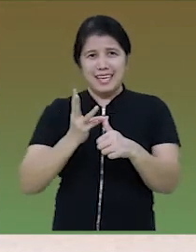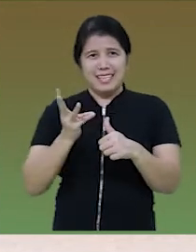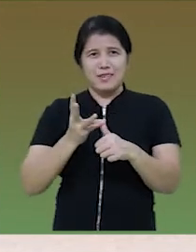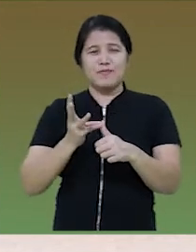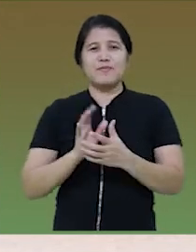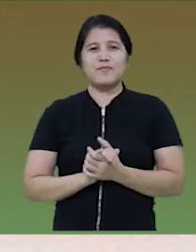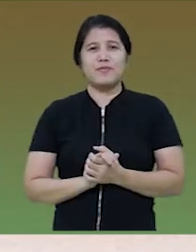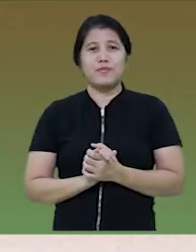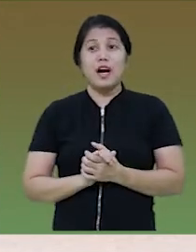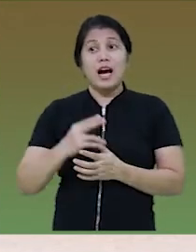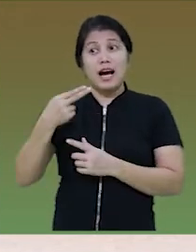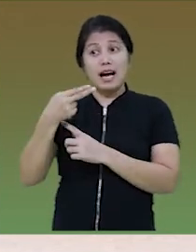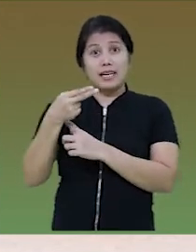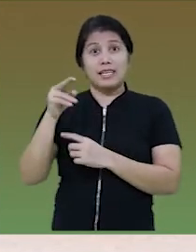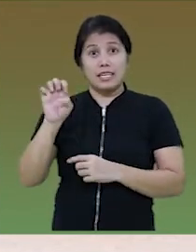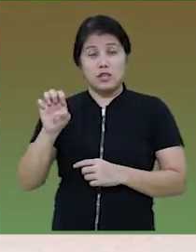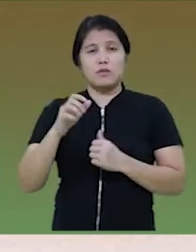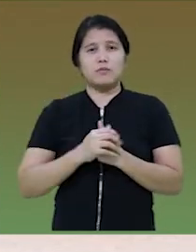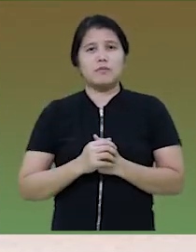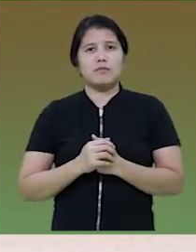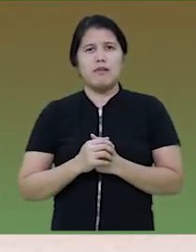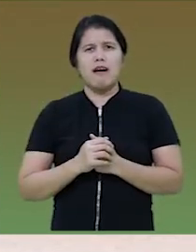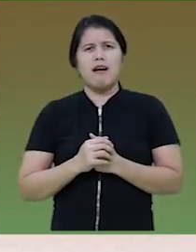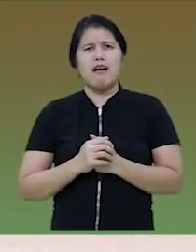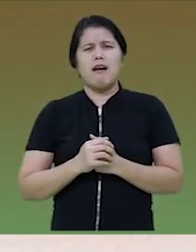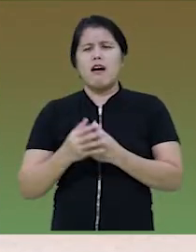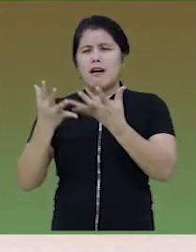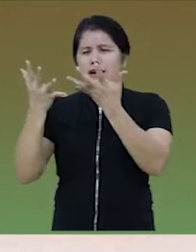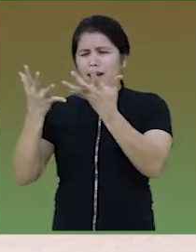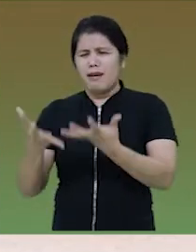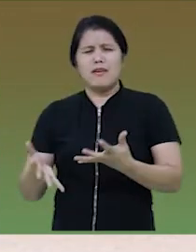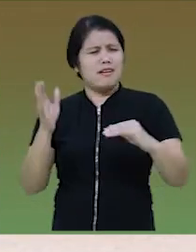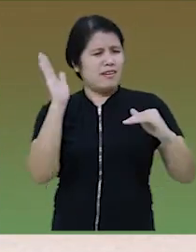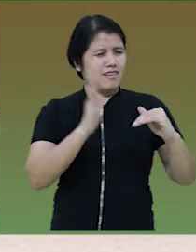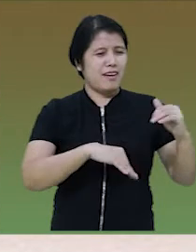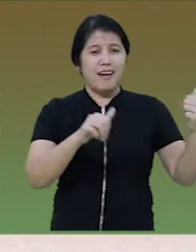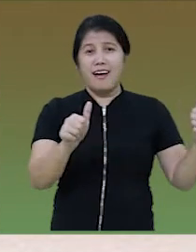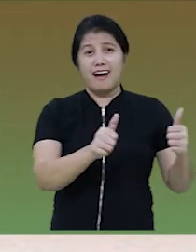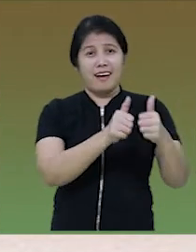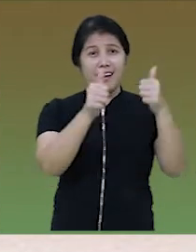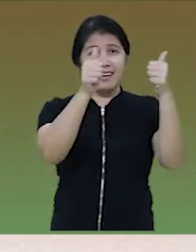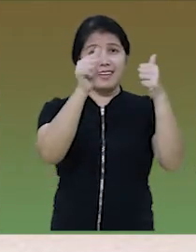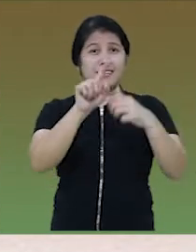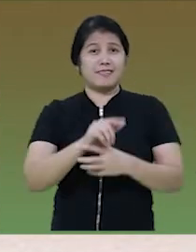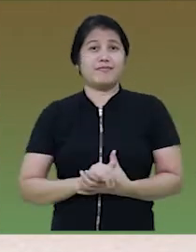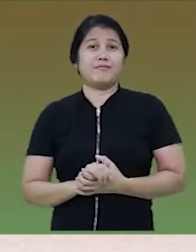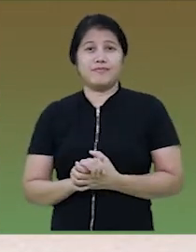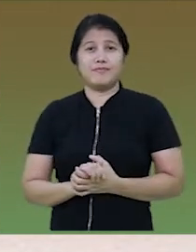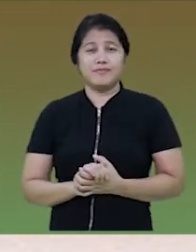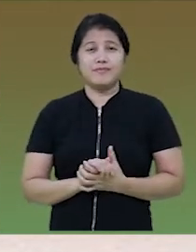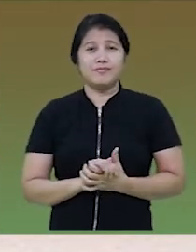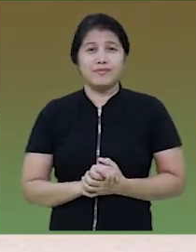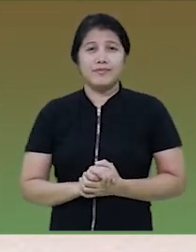Ika-anim, ang helium ay mas mabigat kaysa hangin.